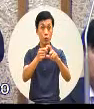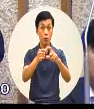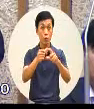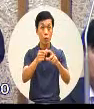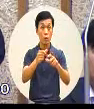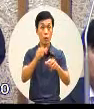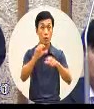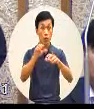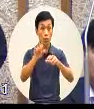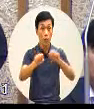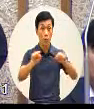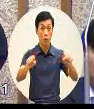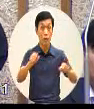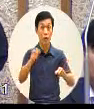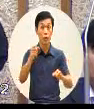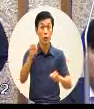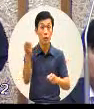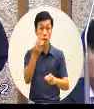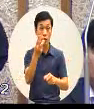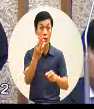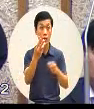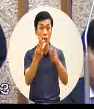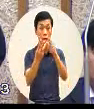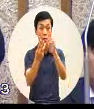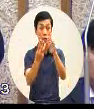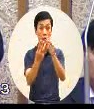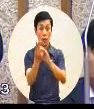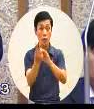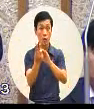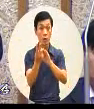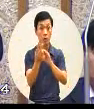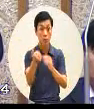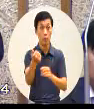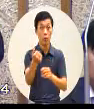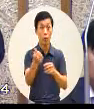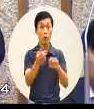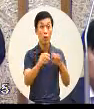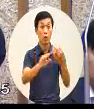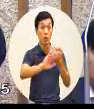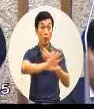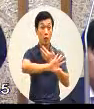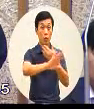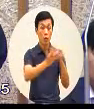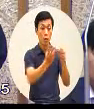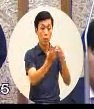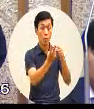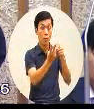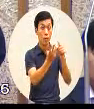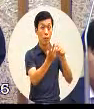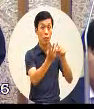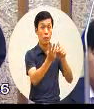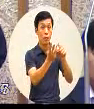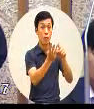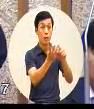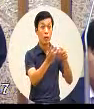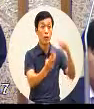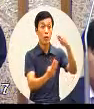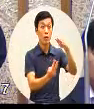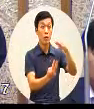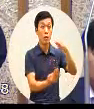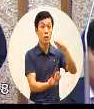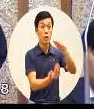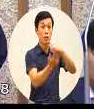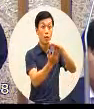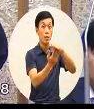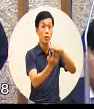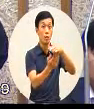3个街，2个街是非常好的，另外一个街叫鼎华街，鼎华街确实有几万的公的差别，一